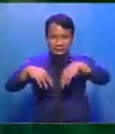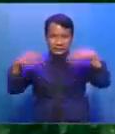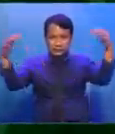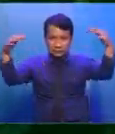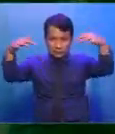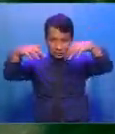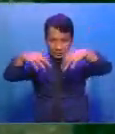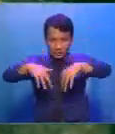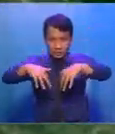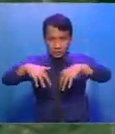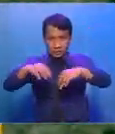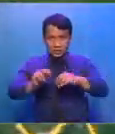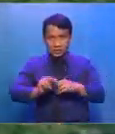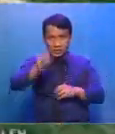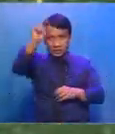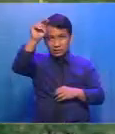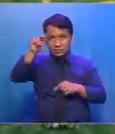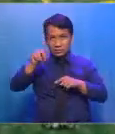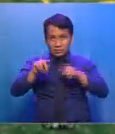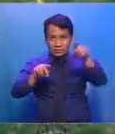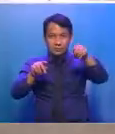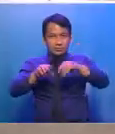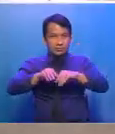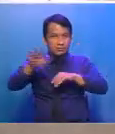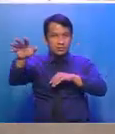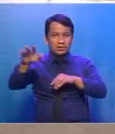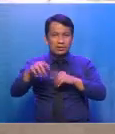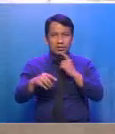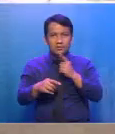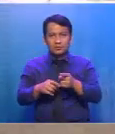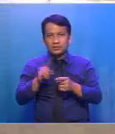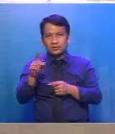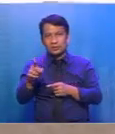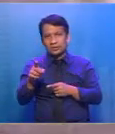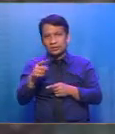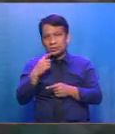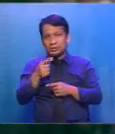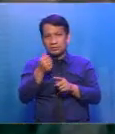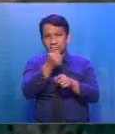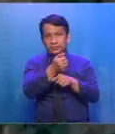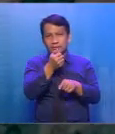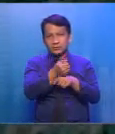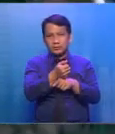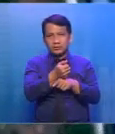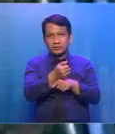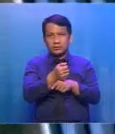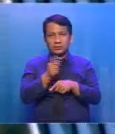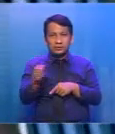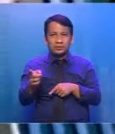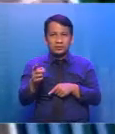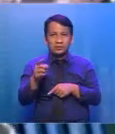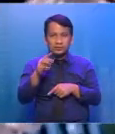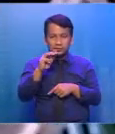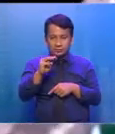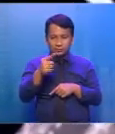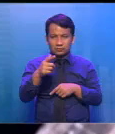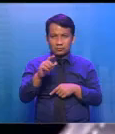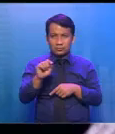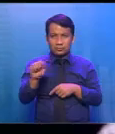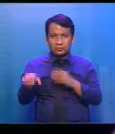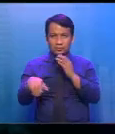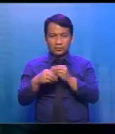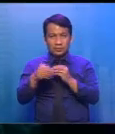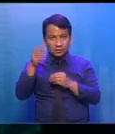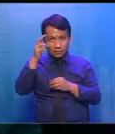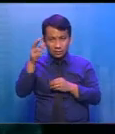sa Dulong Hilaga, papunta na po ng Apari. Isa pa pong tinatamaan ng sisi, yung pagpapakawala ng tubig ng Magat Dam sa bayan ng